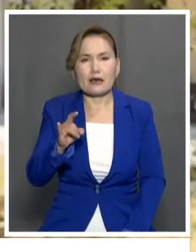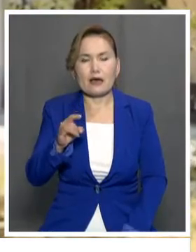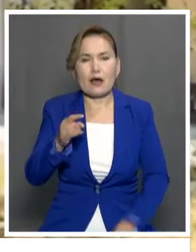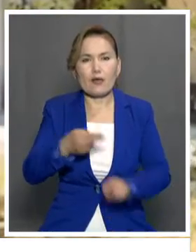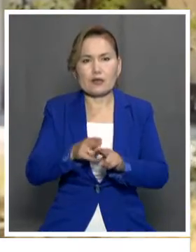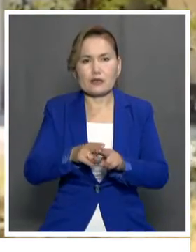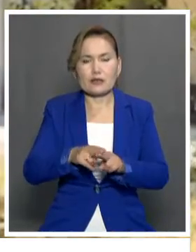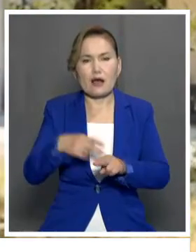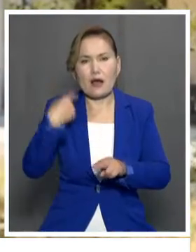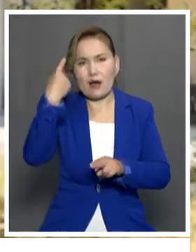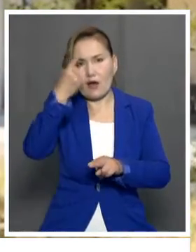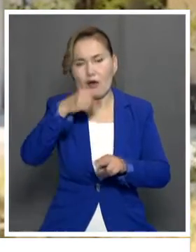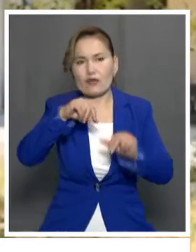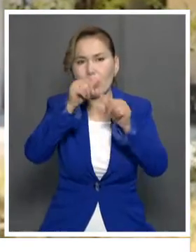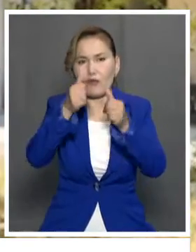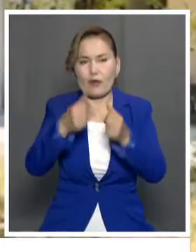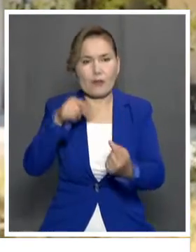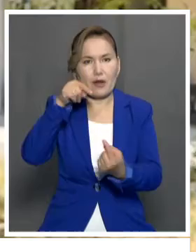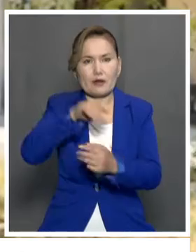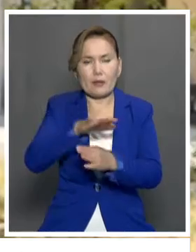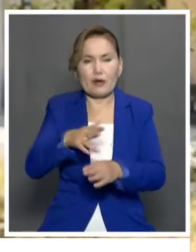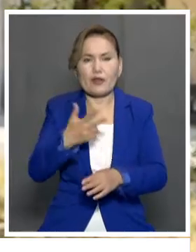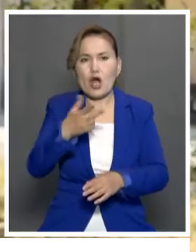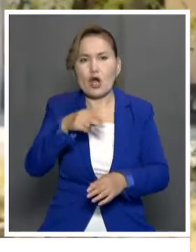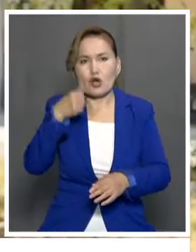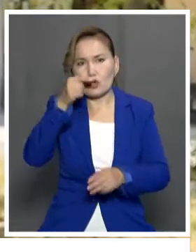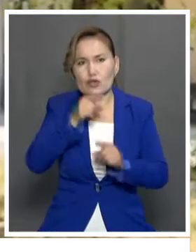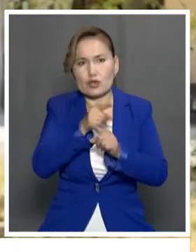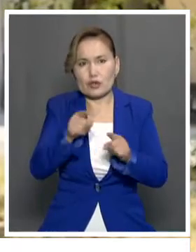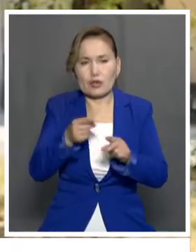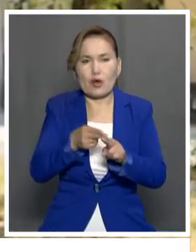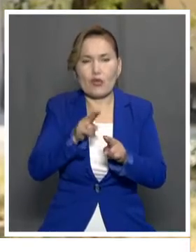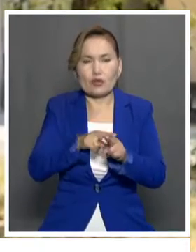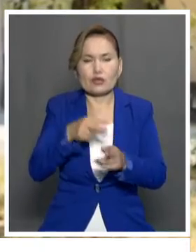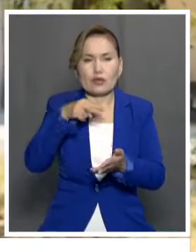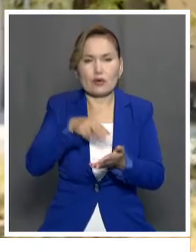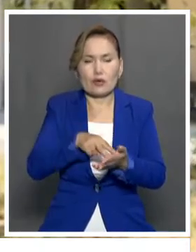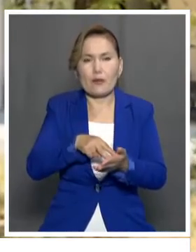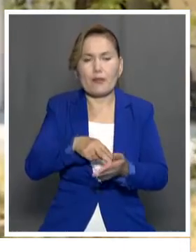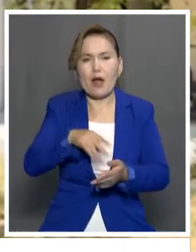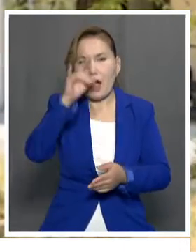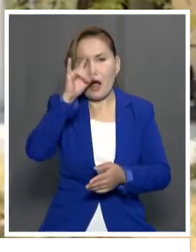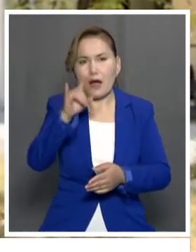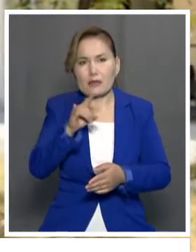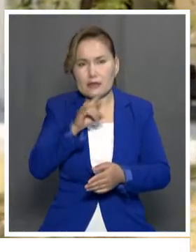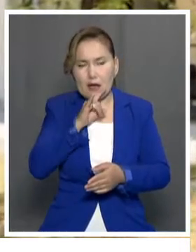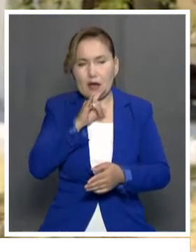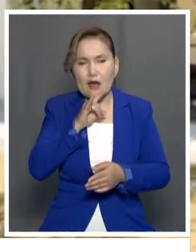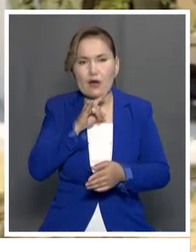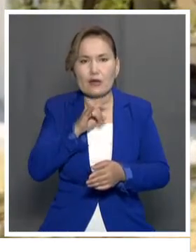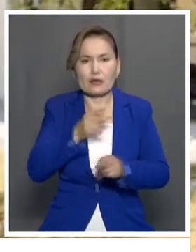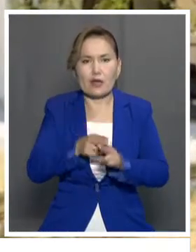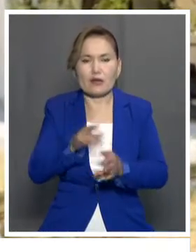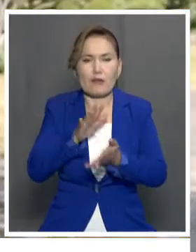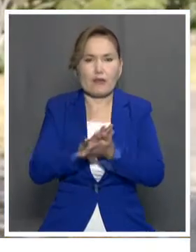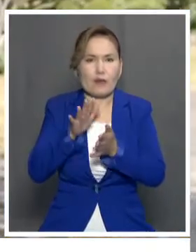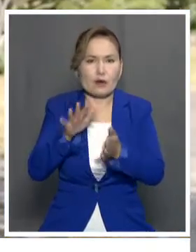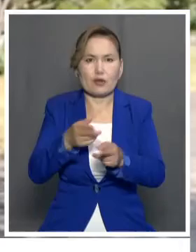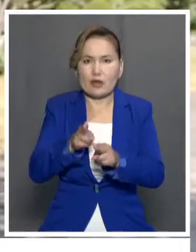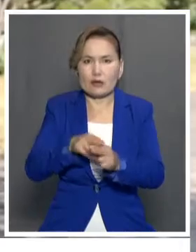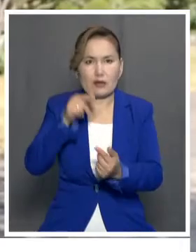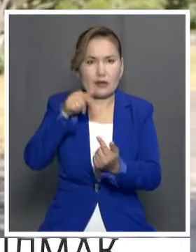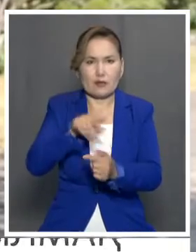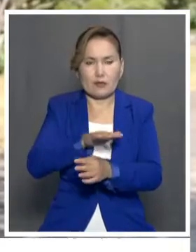қою, ол 3 жылдан аса уақыт бойы тұру деген енді бүкіл қазақ, күллі қазаққа ұят деп ойлаймын өзім.